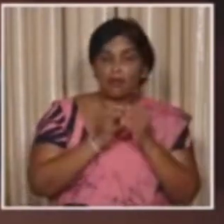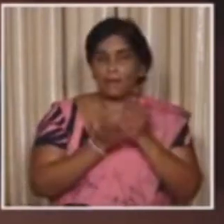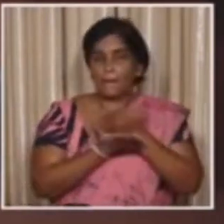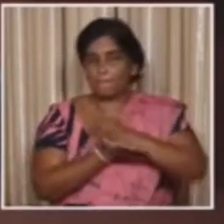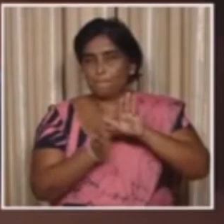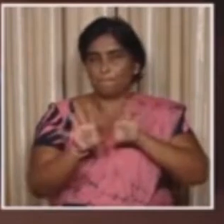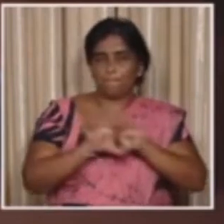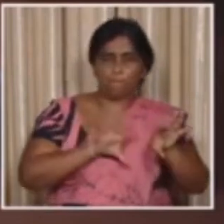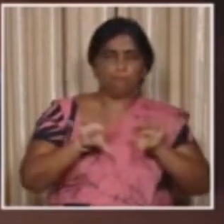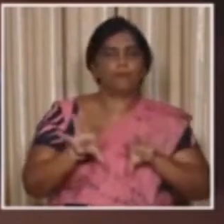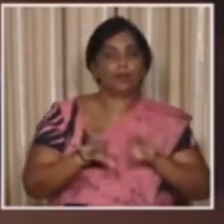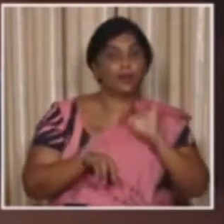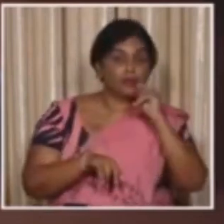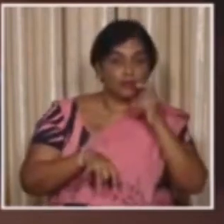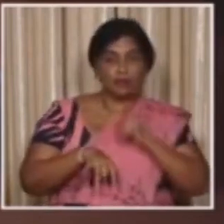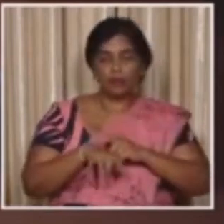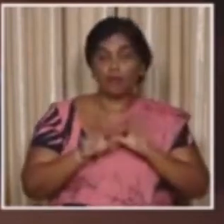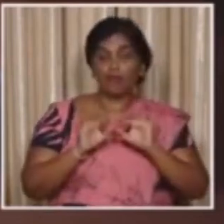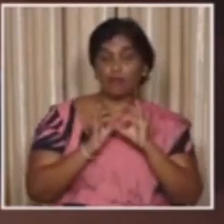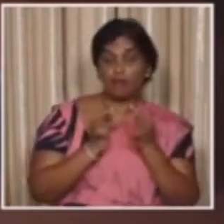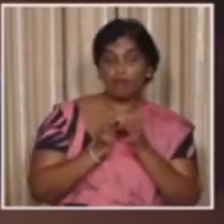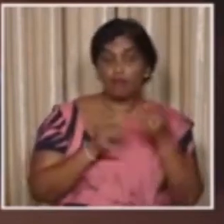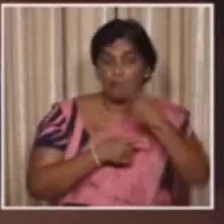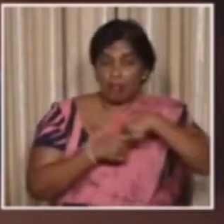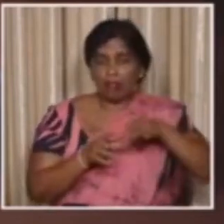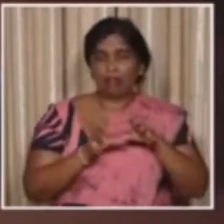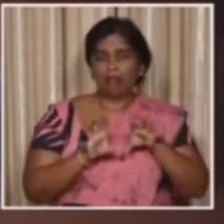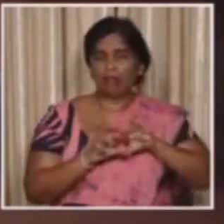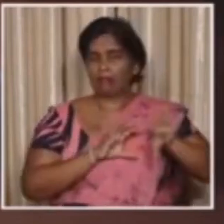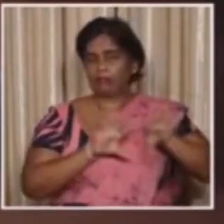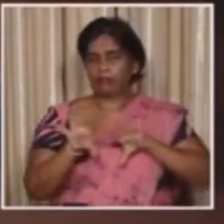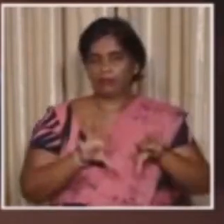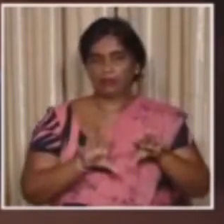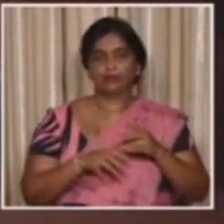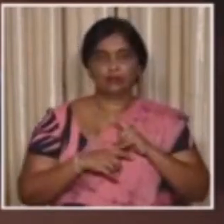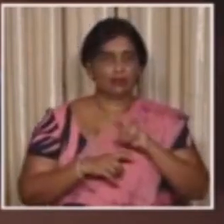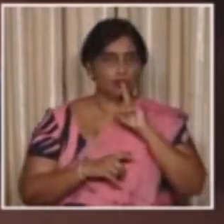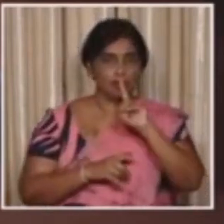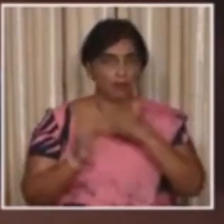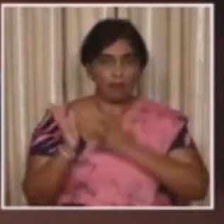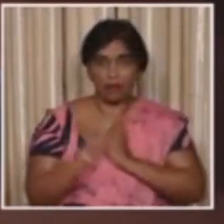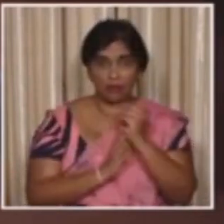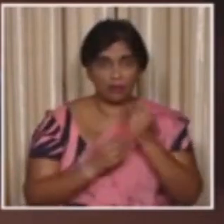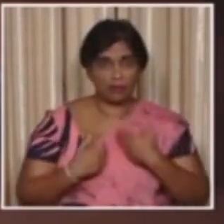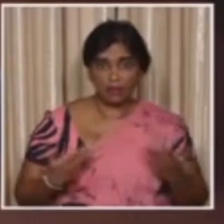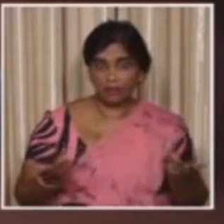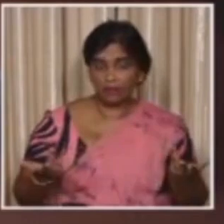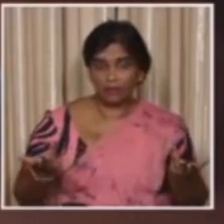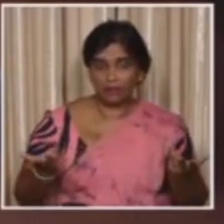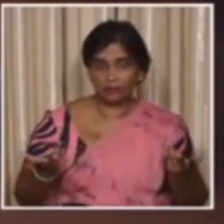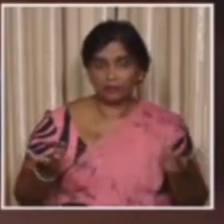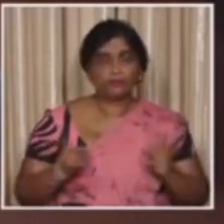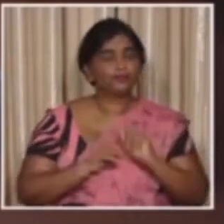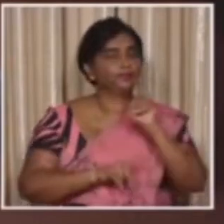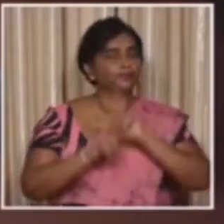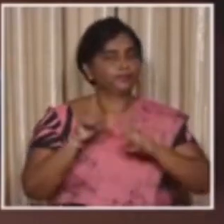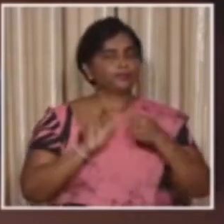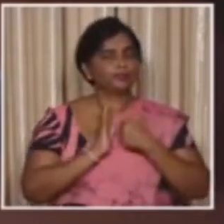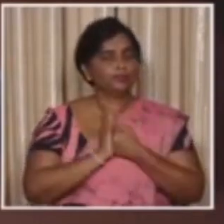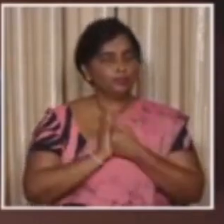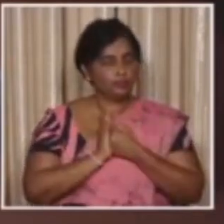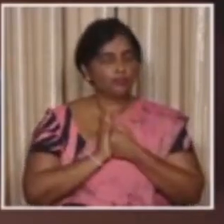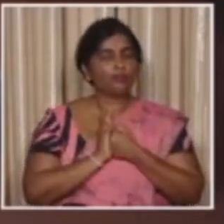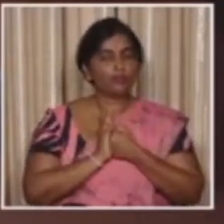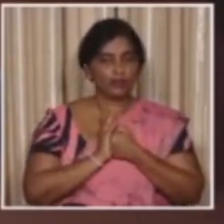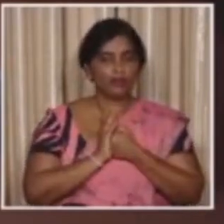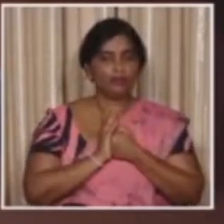හිටියා සමහර විට එකම පවුලයි බෙදිලා හිටියා ඒක අපිට කියන්න අයිතියක් නැද්ද ඒක මේ පාර්ලිමේන්තුවේ ගරු